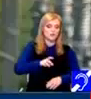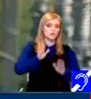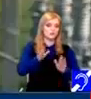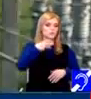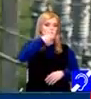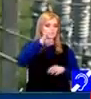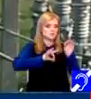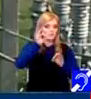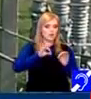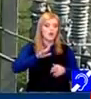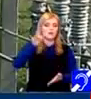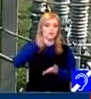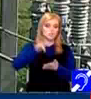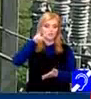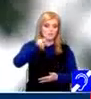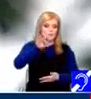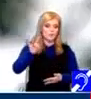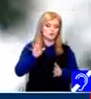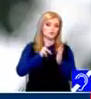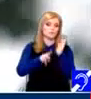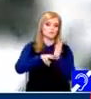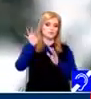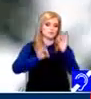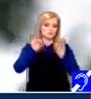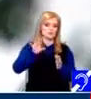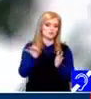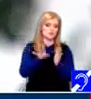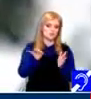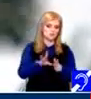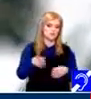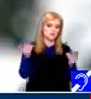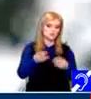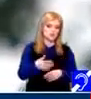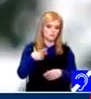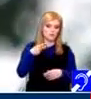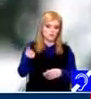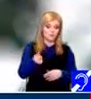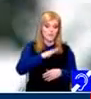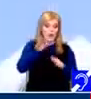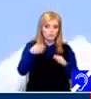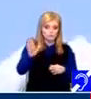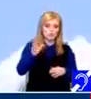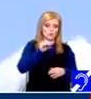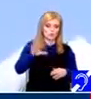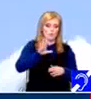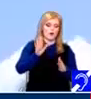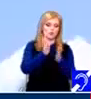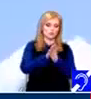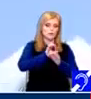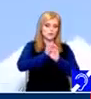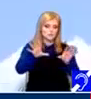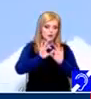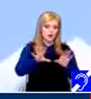doar 30%, iar centrala de la Cuciurgan cu 70% din energia electrică necesară. Atunci, Uniunea Europeană a cerut